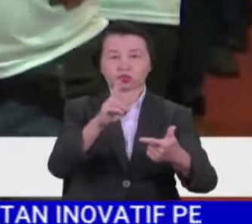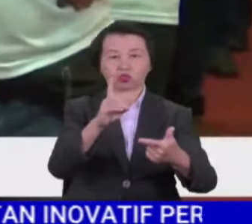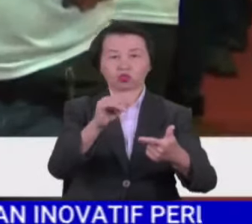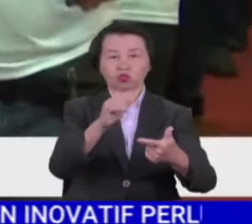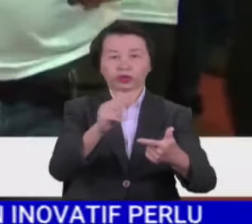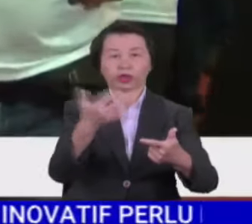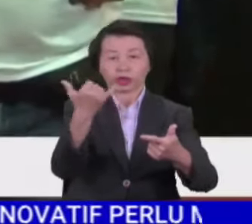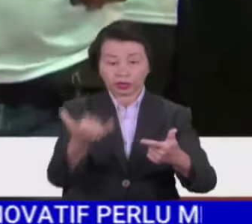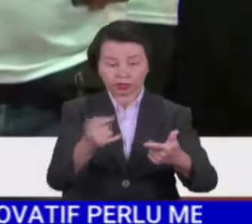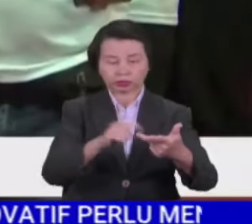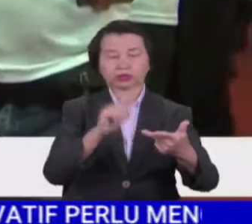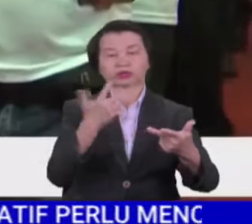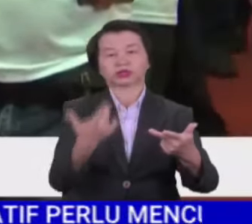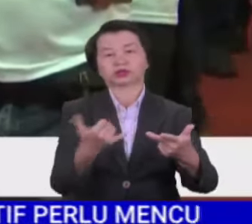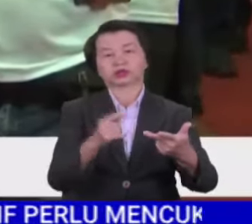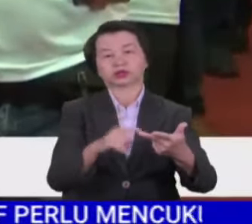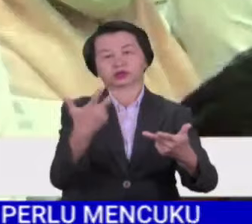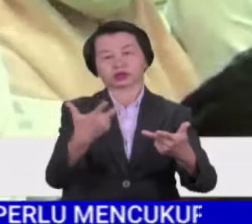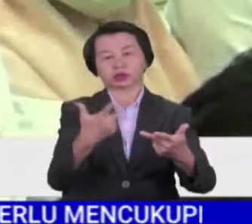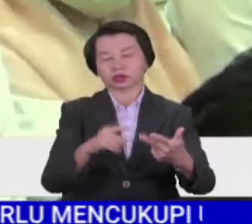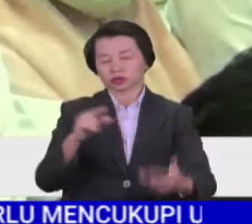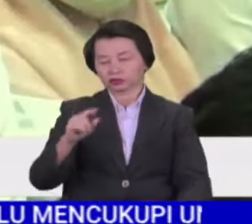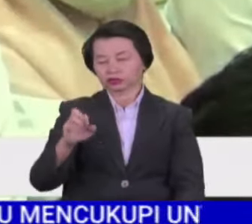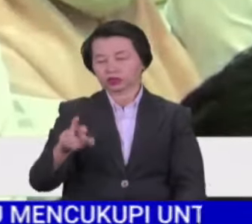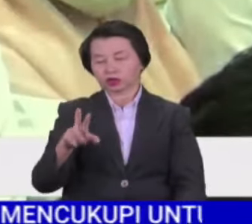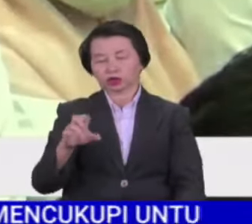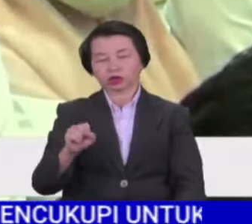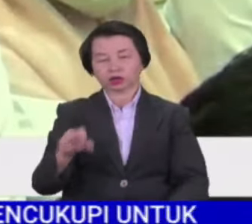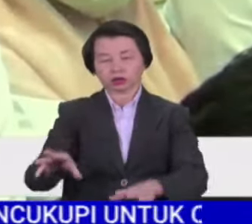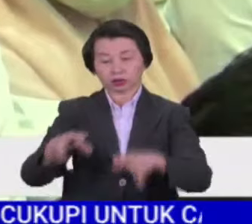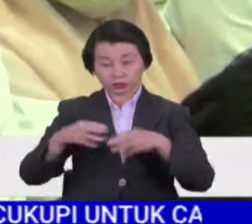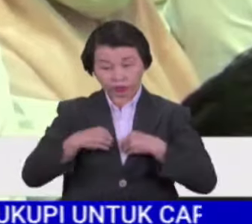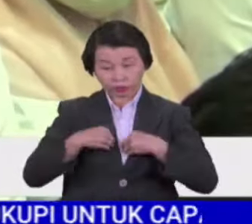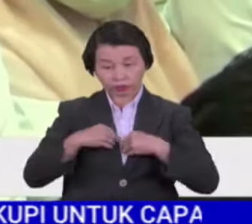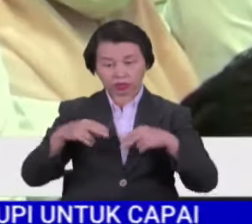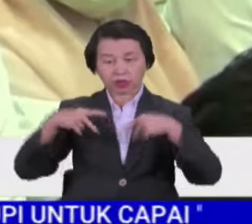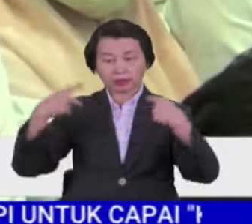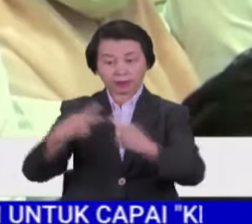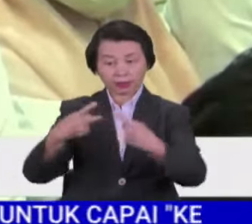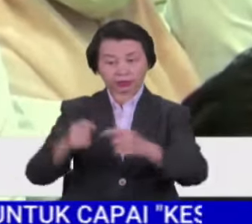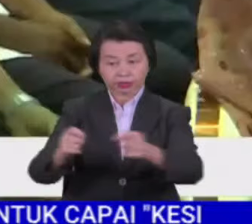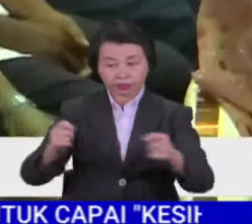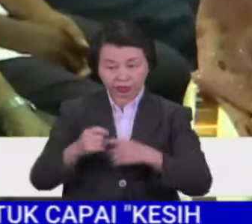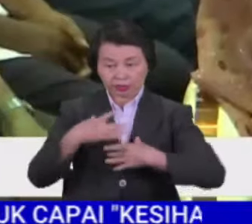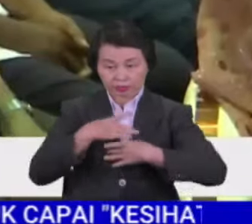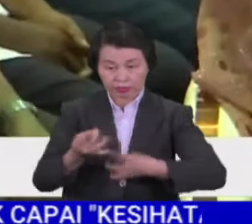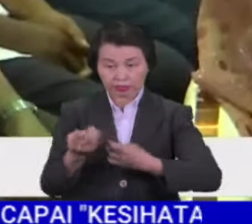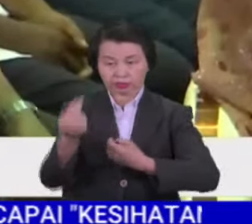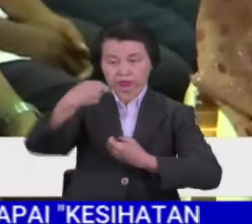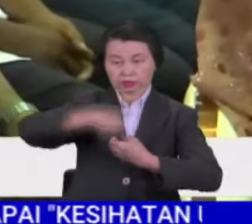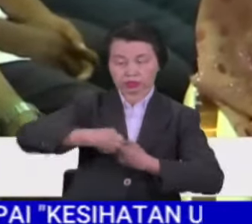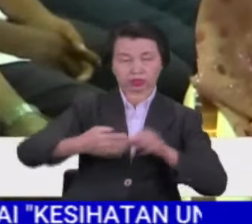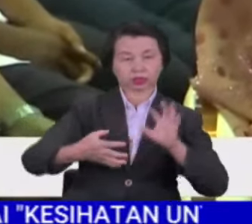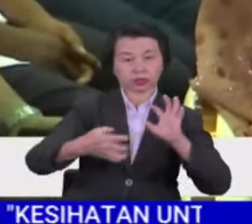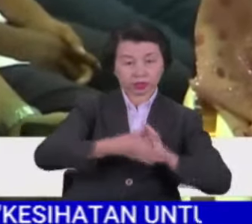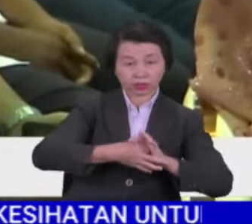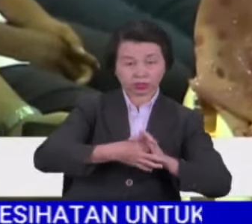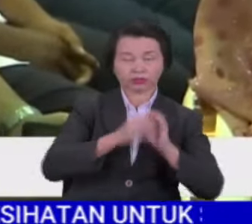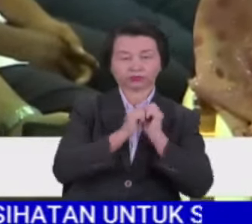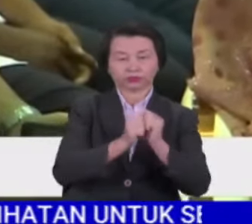dato' haji jujur kata jrs akan menerima patipati tempatan yang berminat menyertai gabungan itu